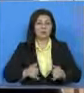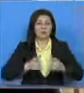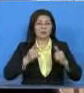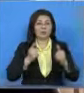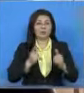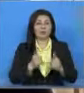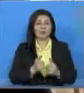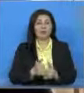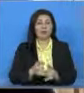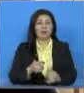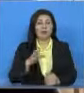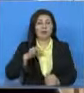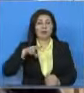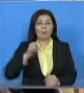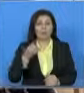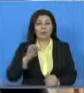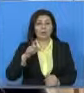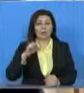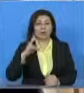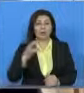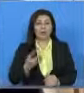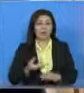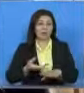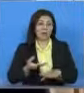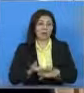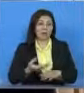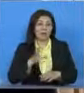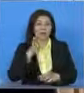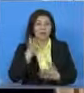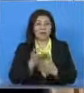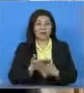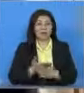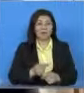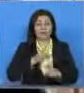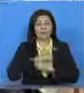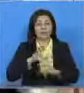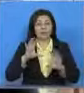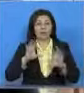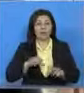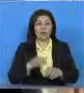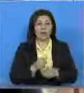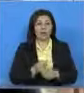верной спутнице Абулхайрхана, Бупайханым. Когда погиб хан, она отомстила за его гибель, смогла продолжить